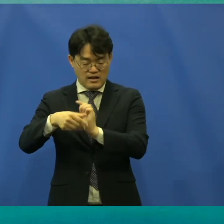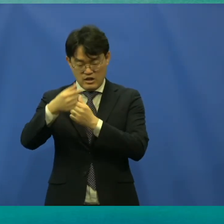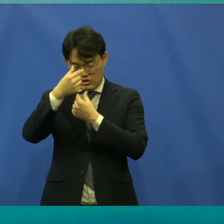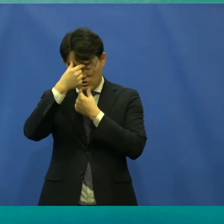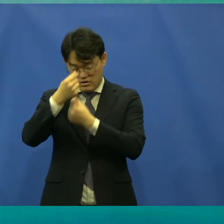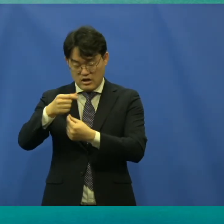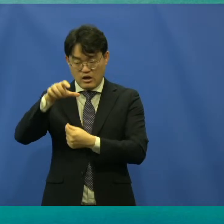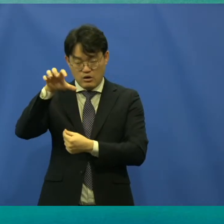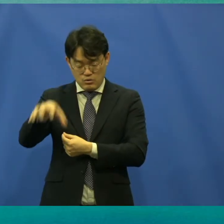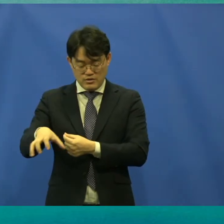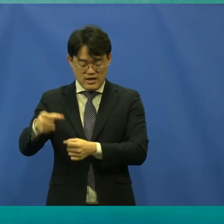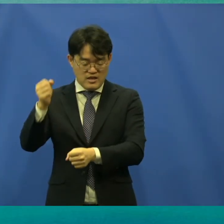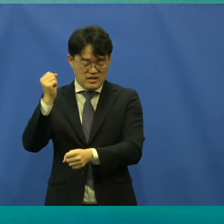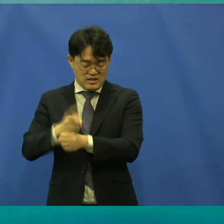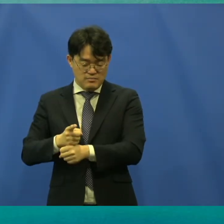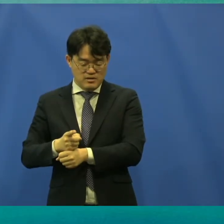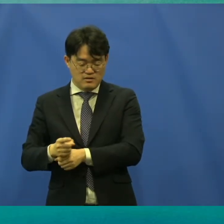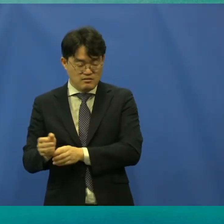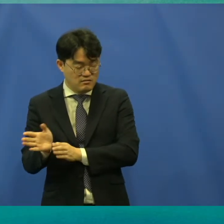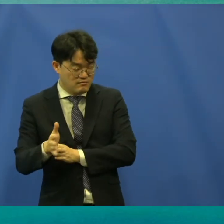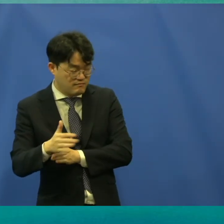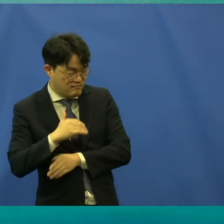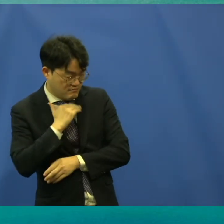놓으셨습니다. 이미